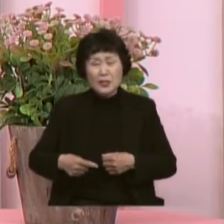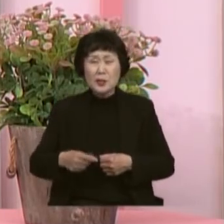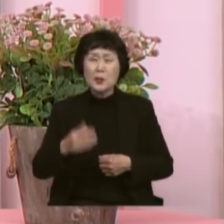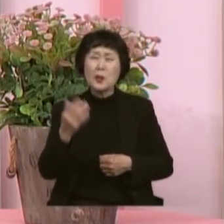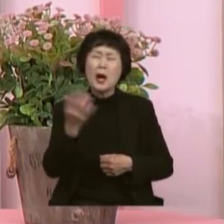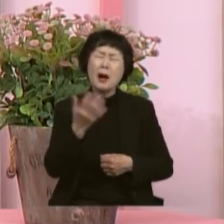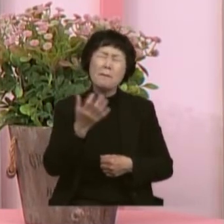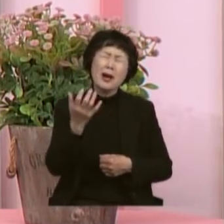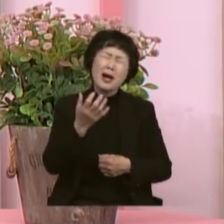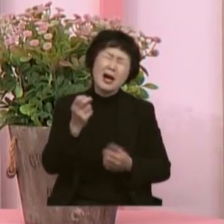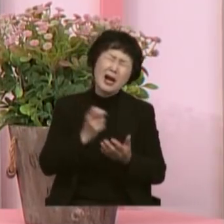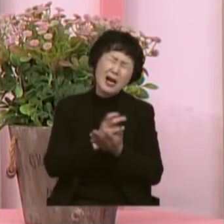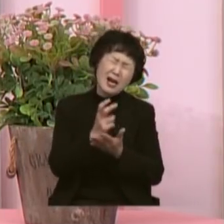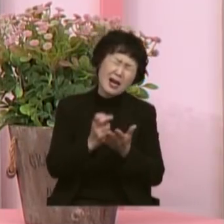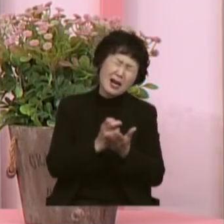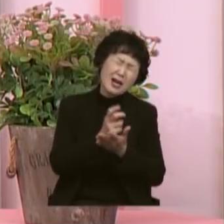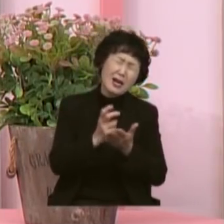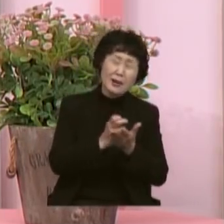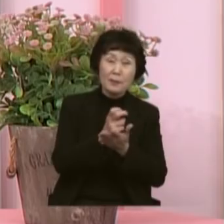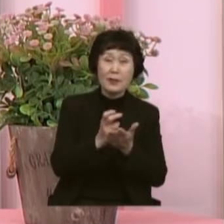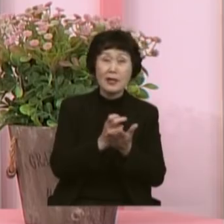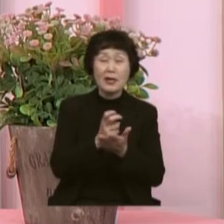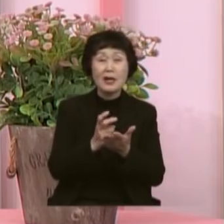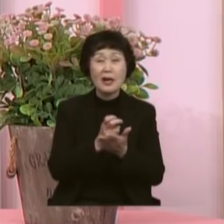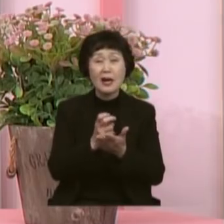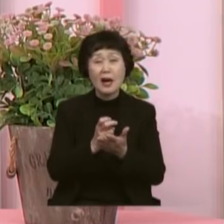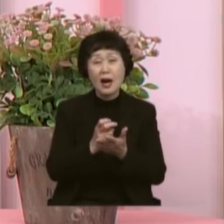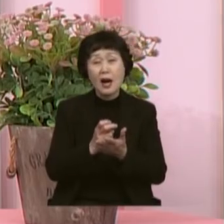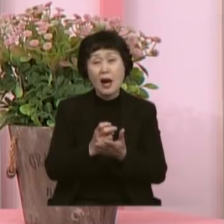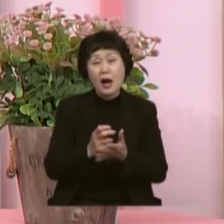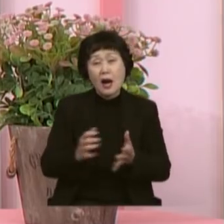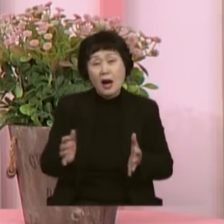어머. 너무 잘라가지고 이놈이 계속 이러고